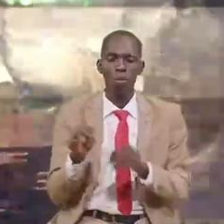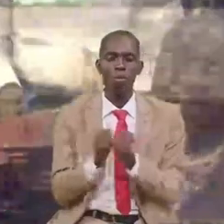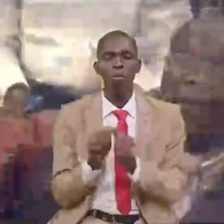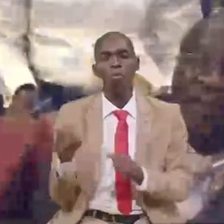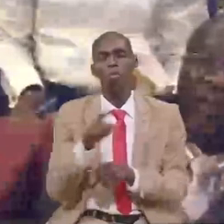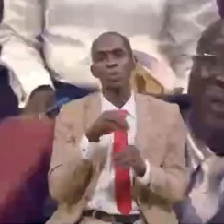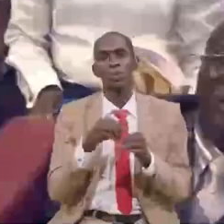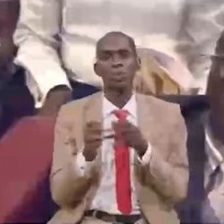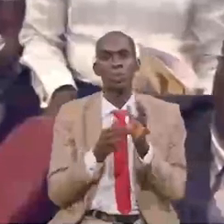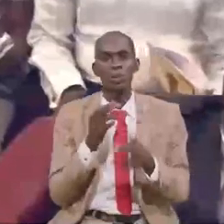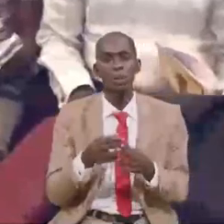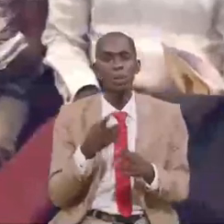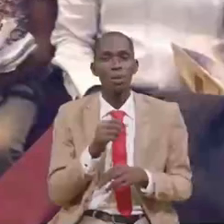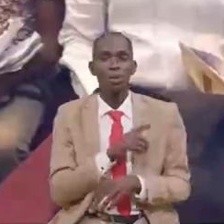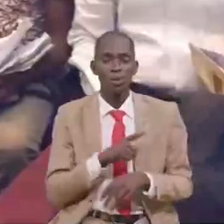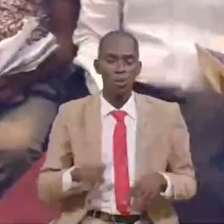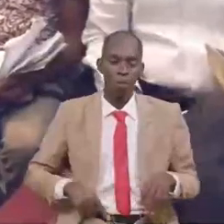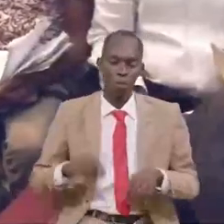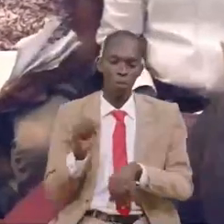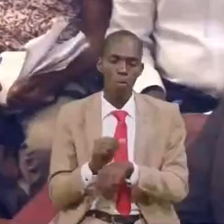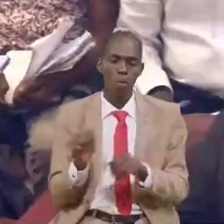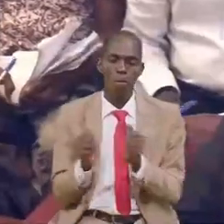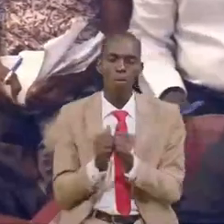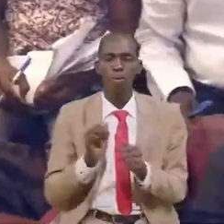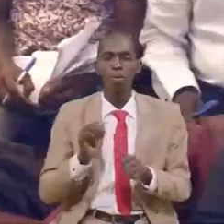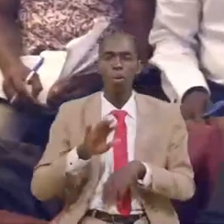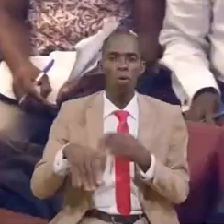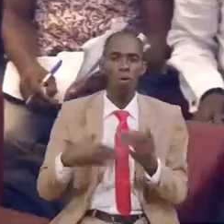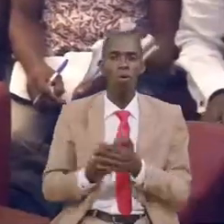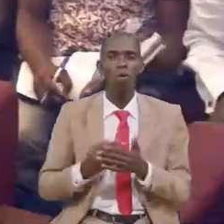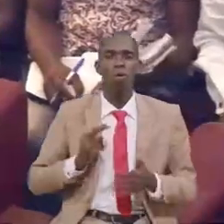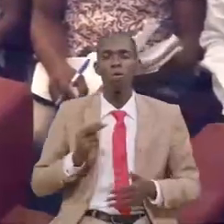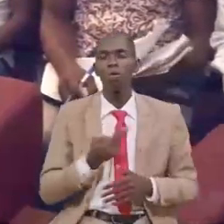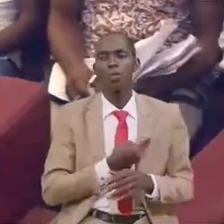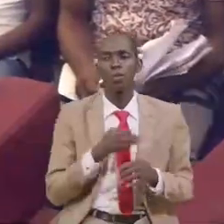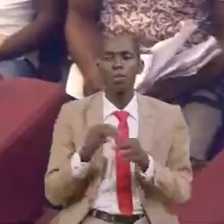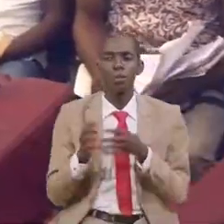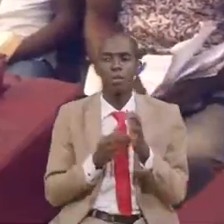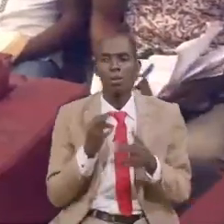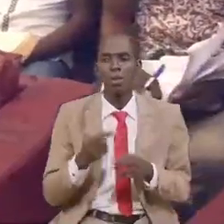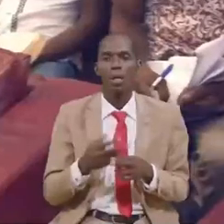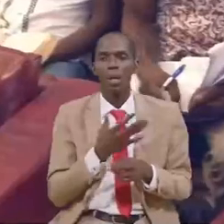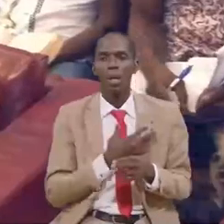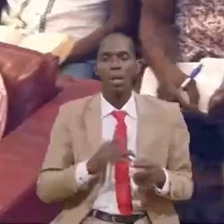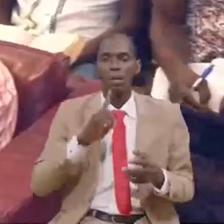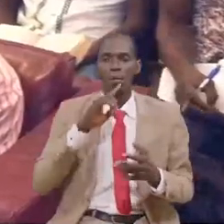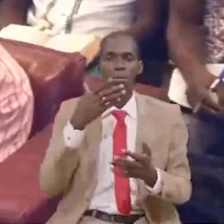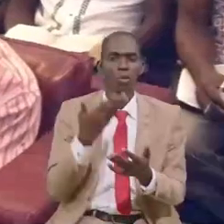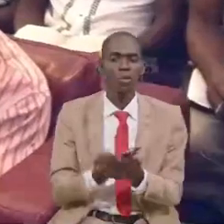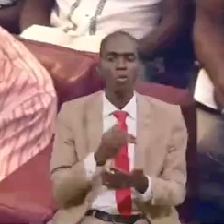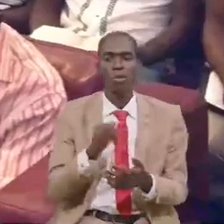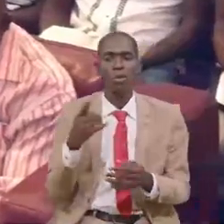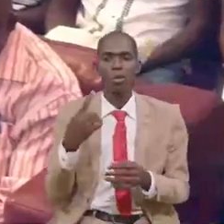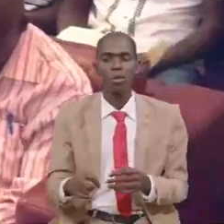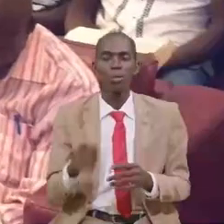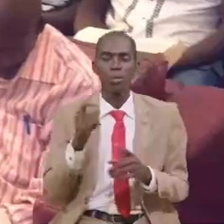vous. Que le Seigneur travaille avec chacun de nous et confirmez la parole par les miracles